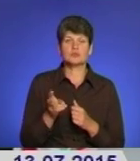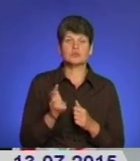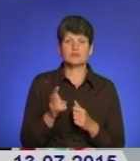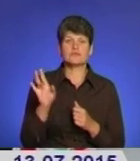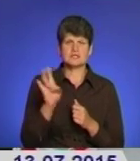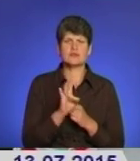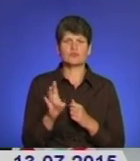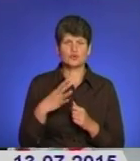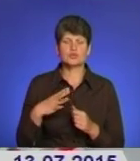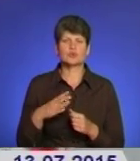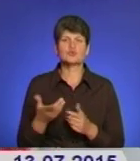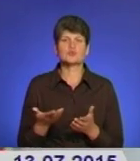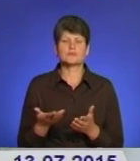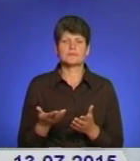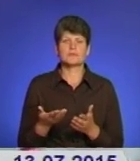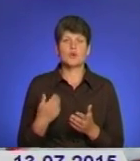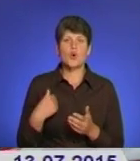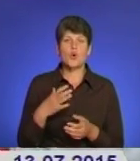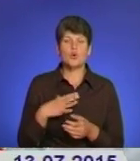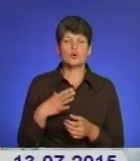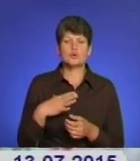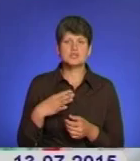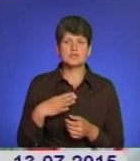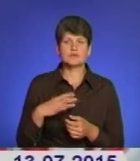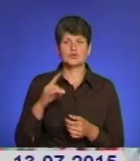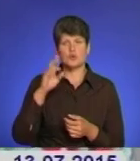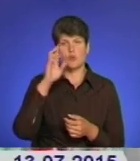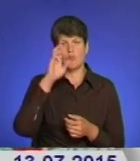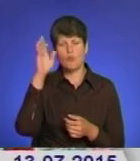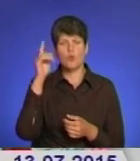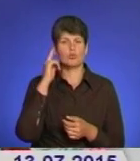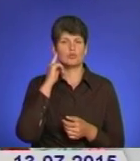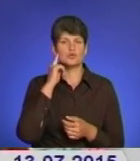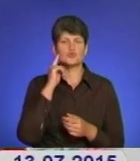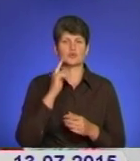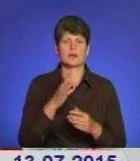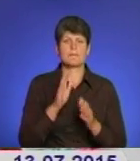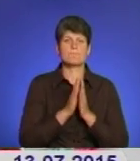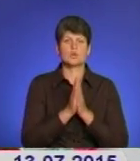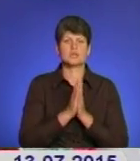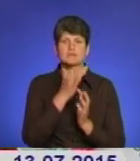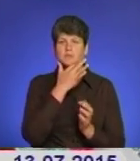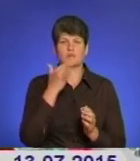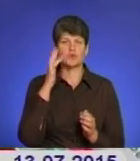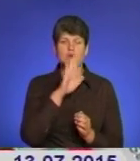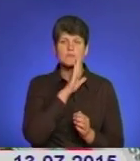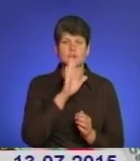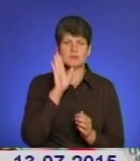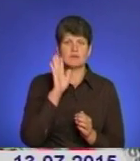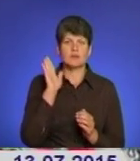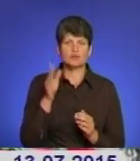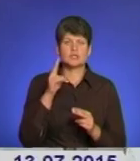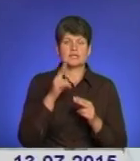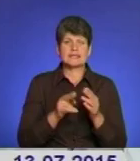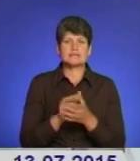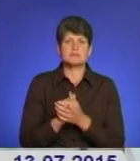щось очікується ви? Очікуємо, що Бог почує молитви багатьох матерів і на кінець буде мир і спокій на нашій